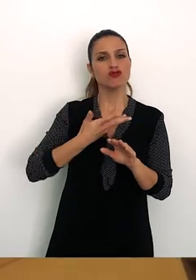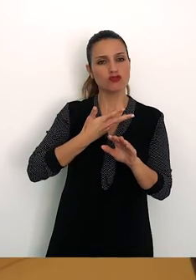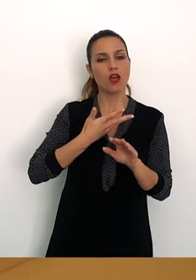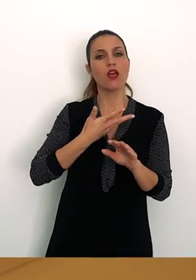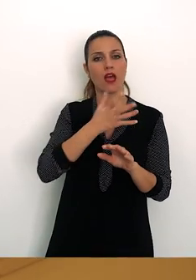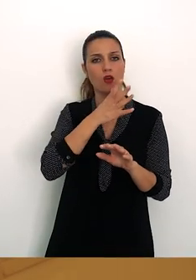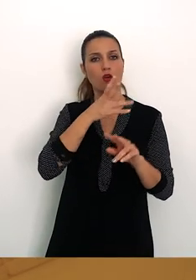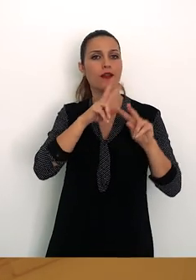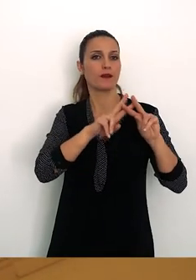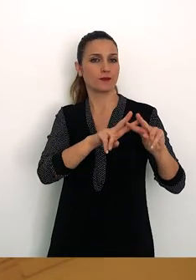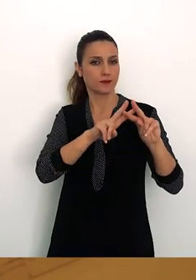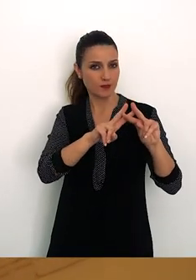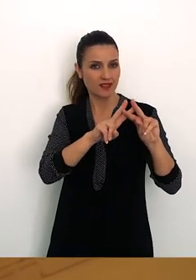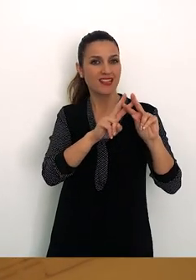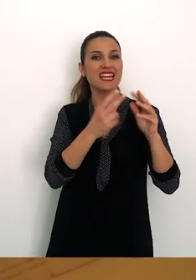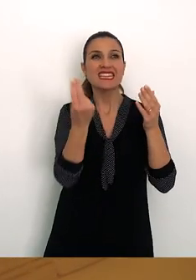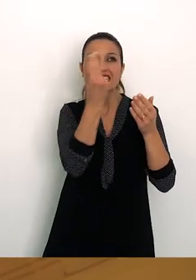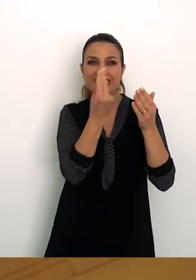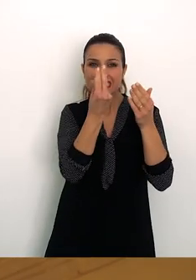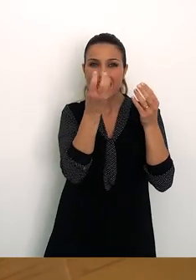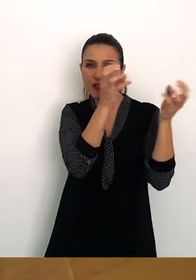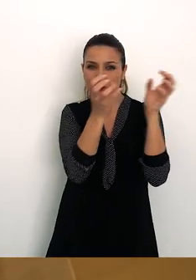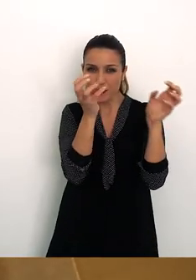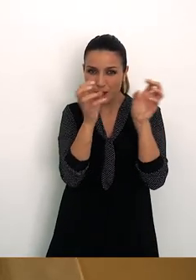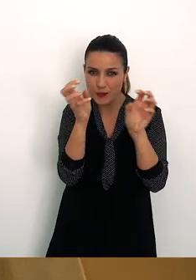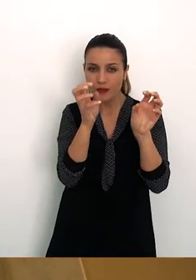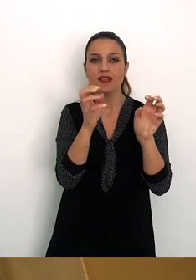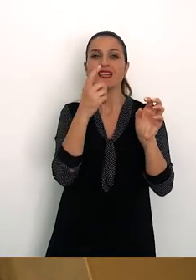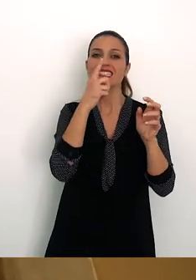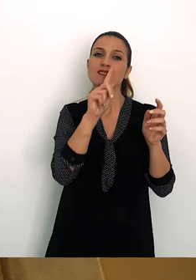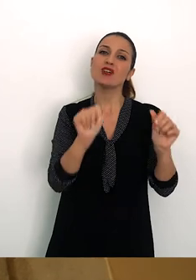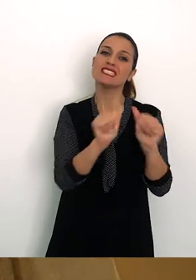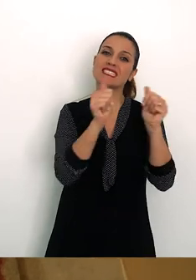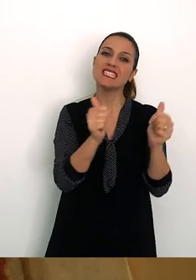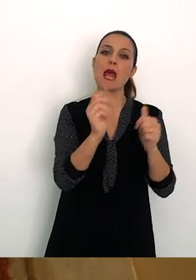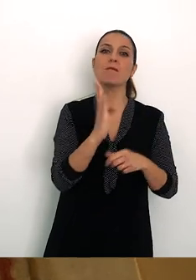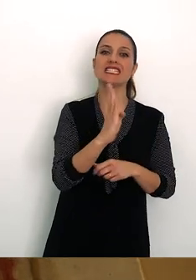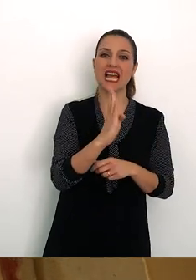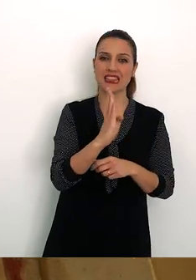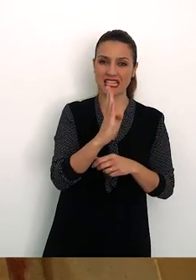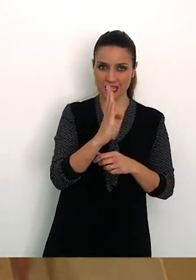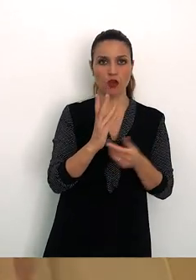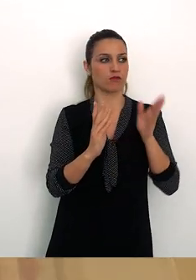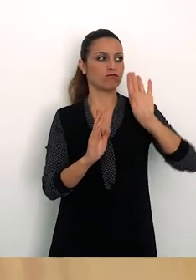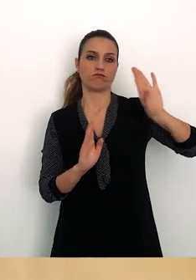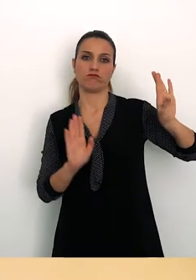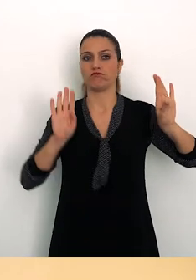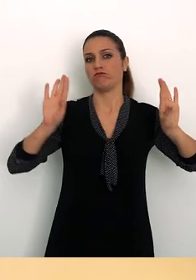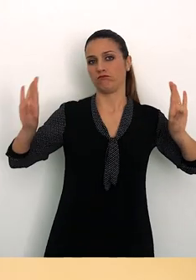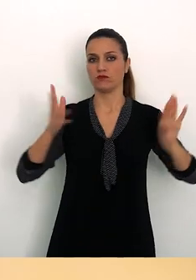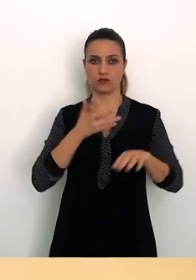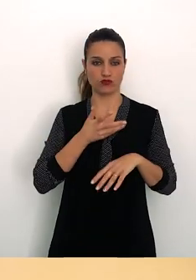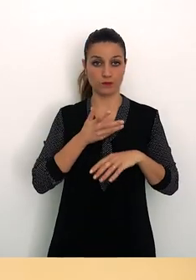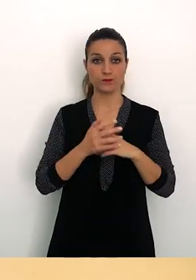Dell'originario edificio si conservano ancora alcuni fregi della struttura e anche alcuni affreschi di stampo bizantino che impreziosiscono le